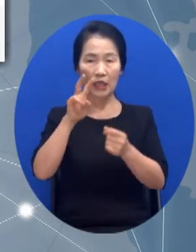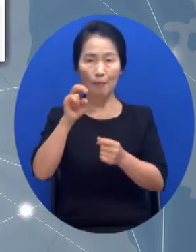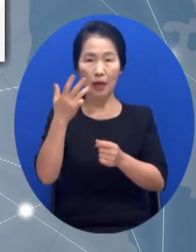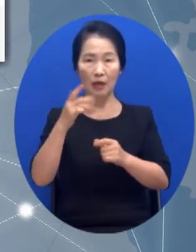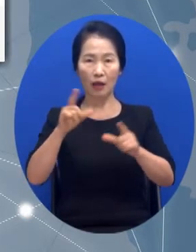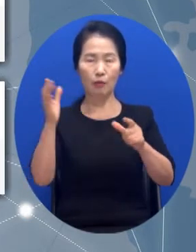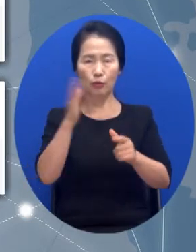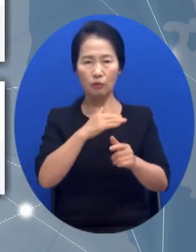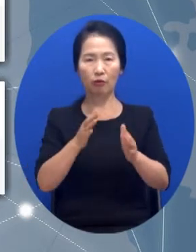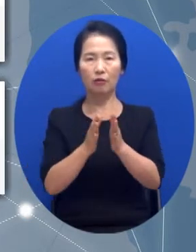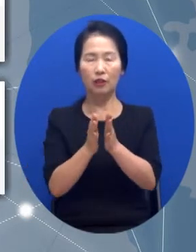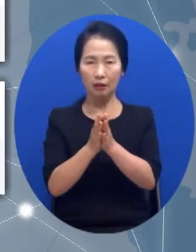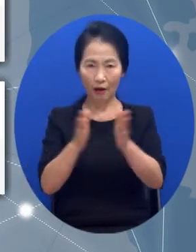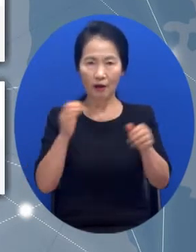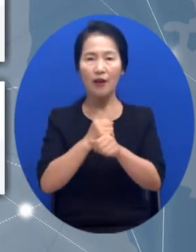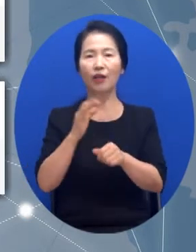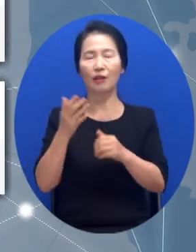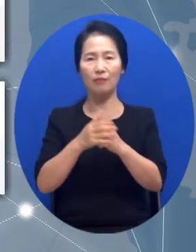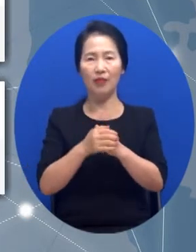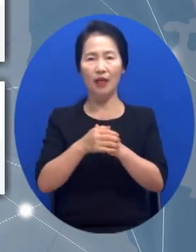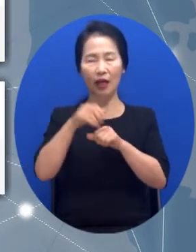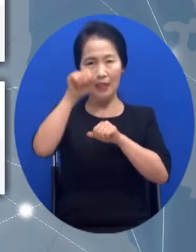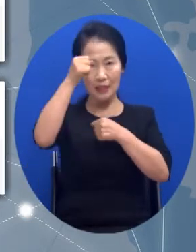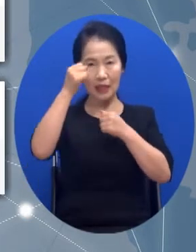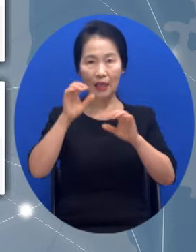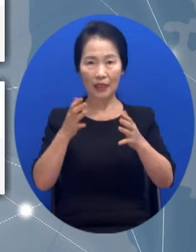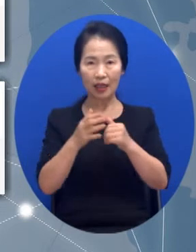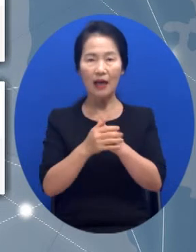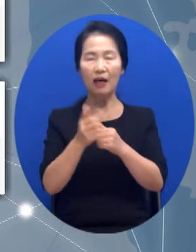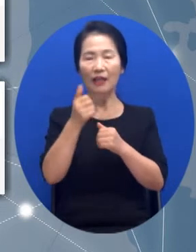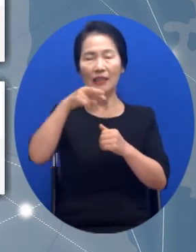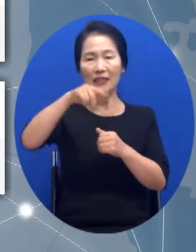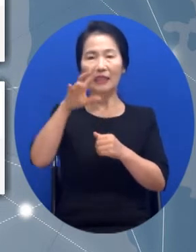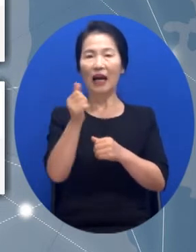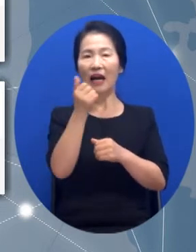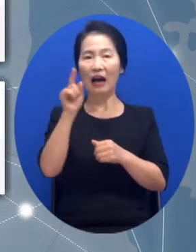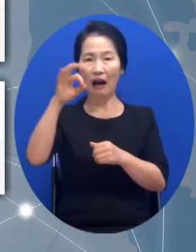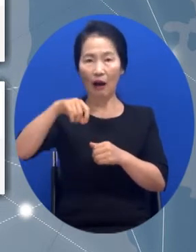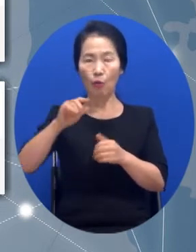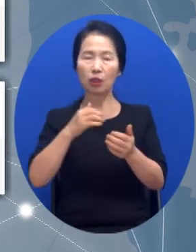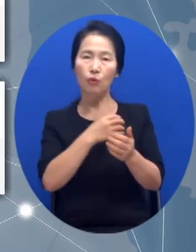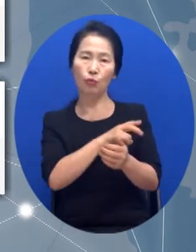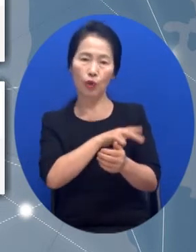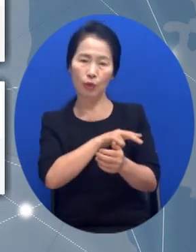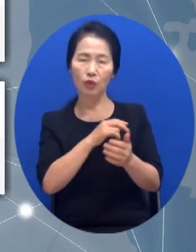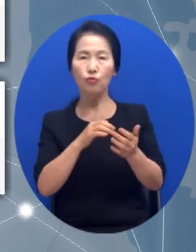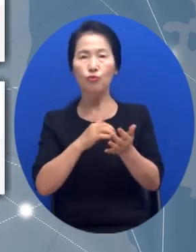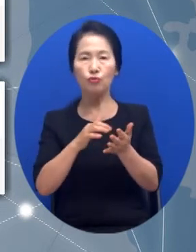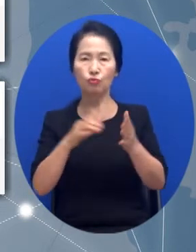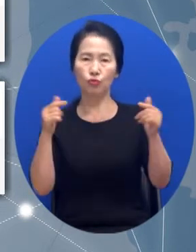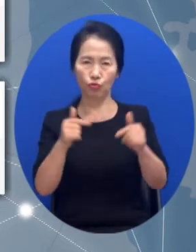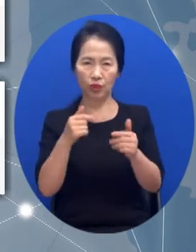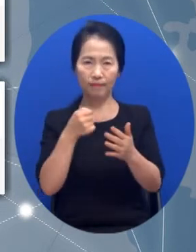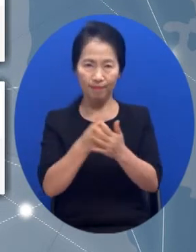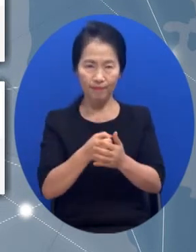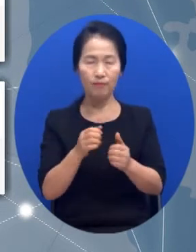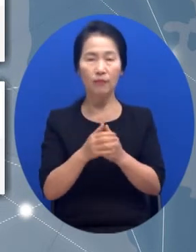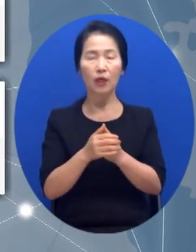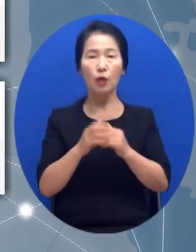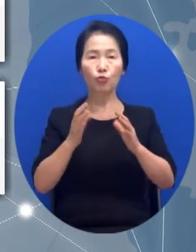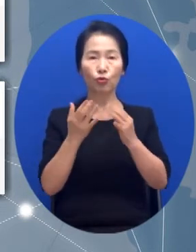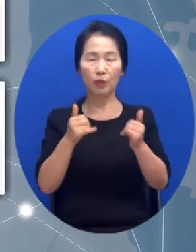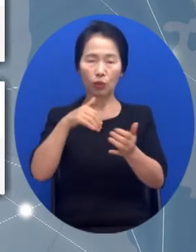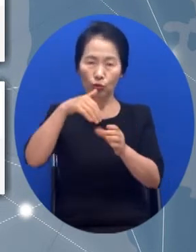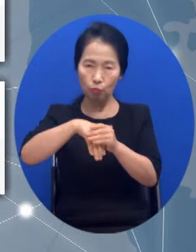시행됩니다. 이탈리아가 상하원 의원수를 줄이기로 했습니다. 국민투표 결과 약